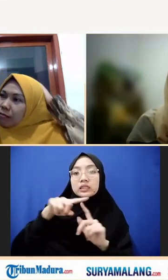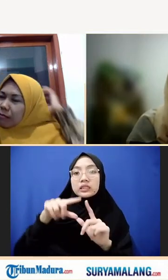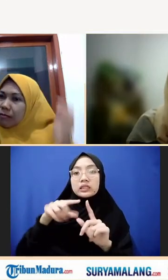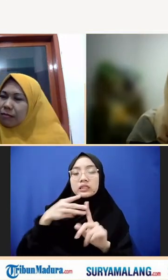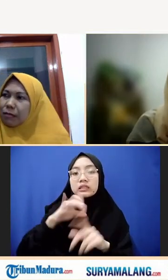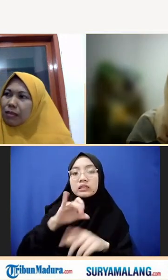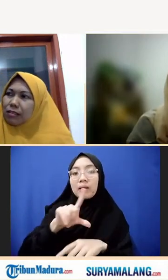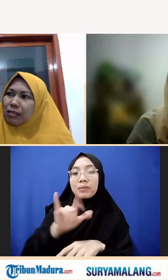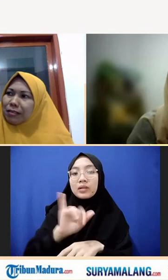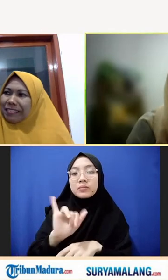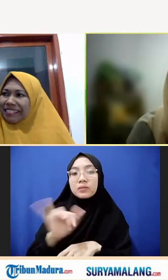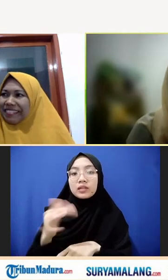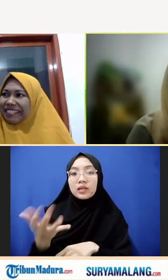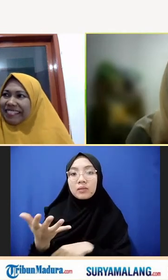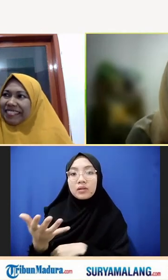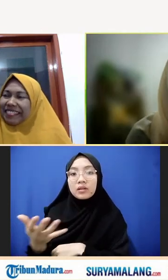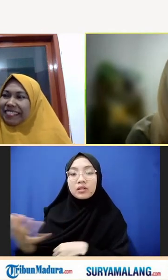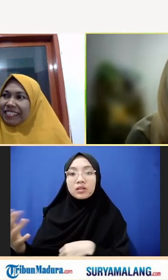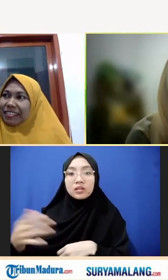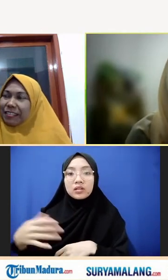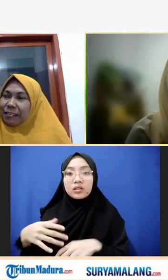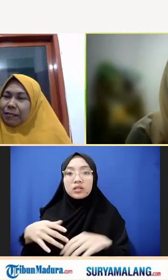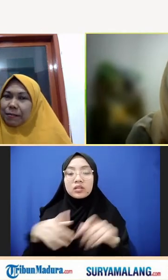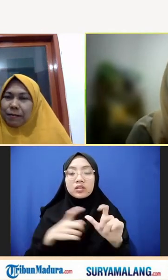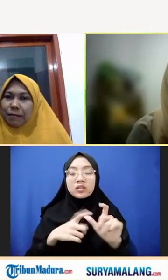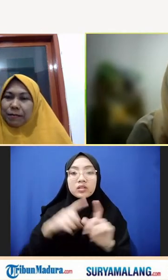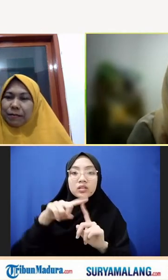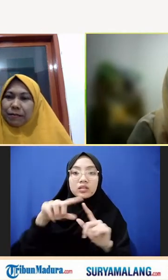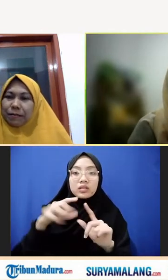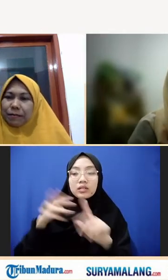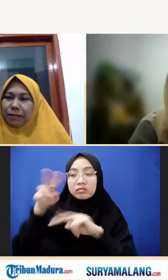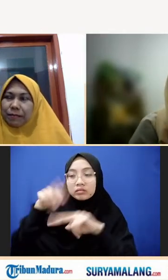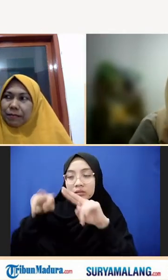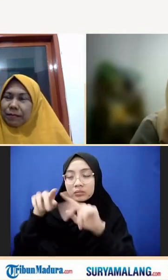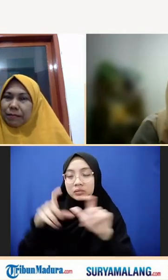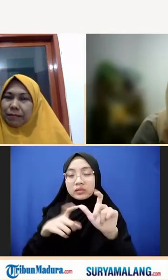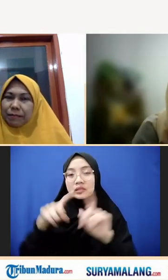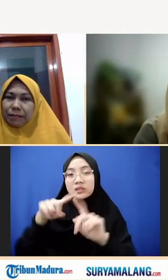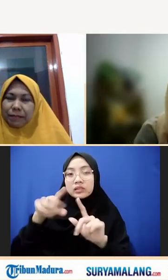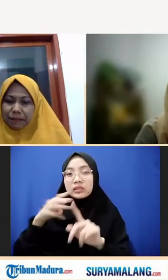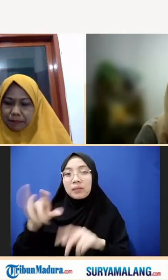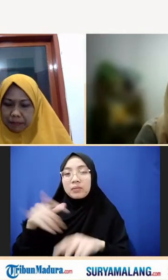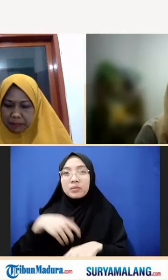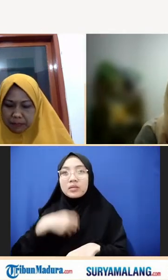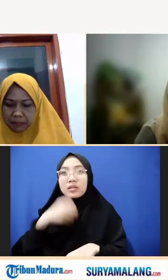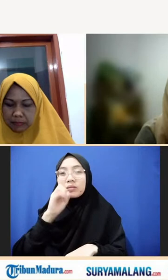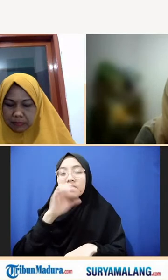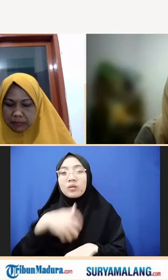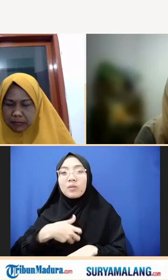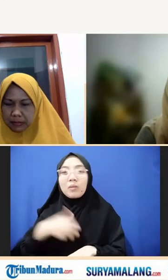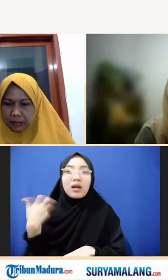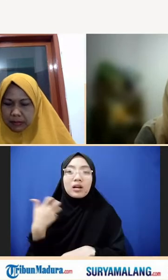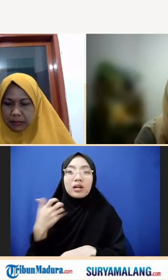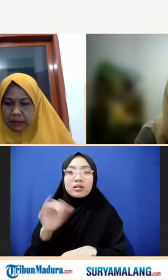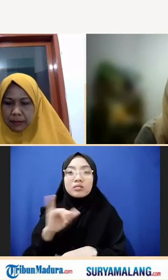Bu? Gimana? Identifikasi, terus sampai dia bisa bilang dia marah gitu kan, dia lagi marah itu.